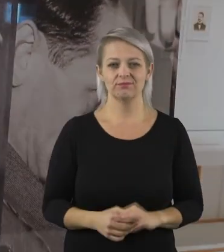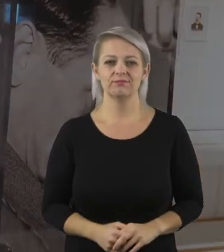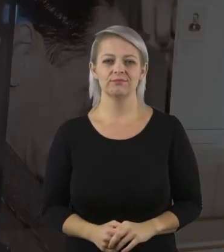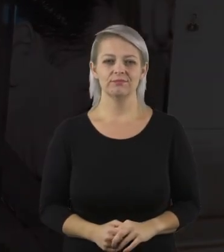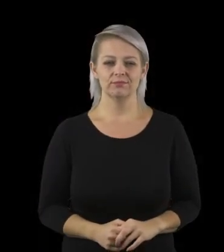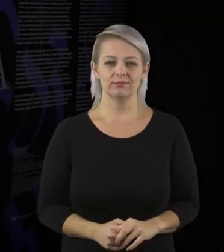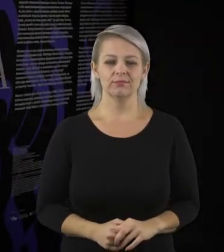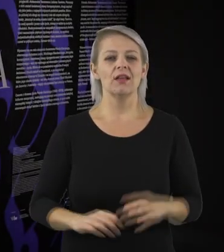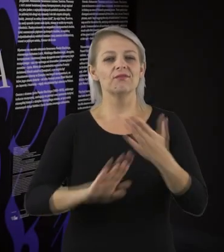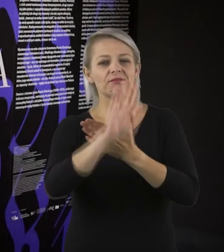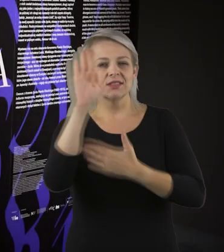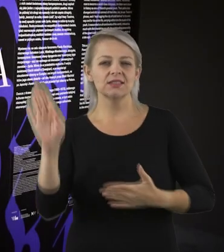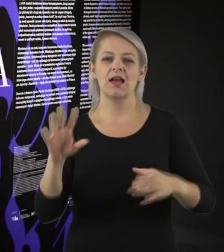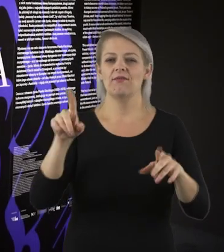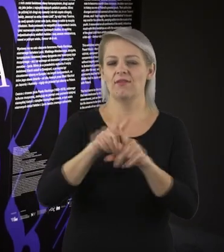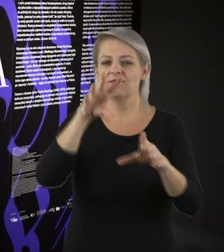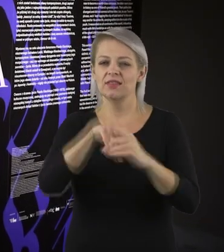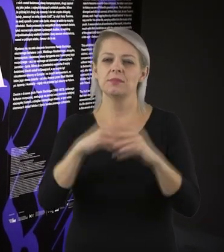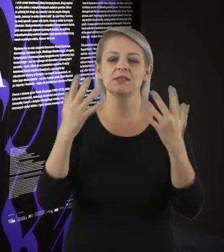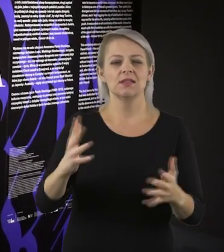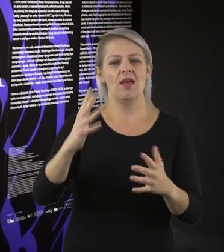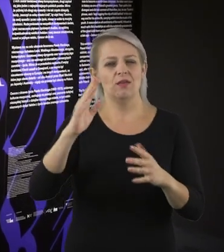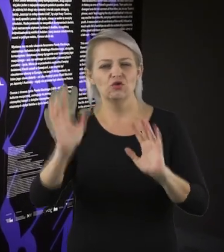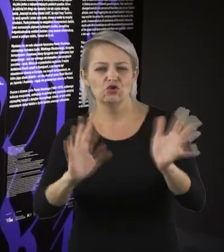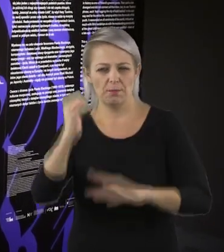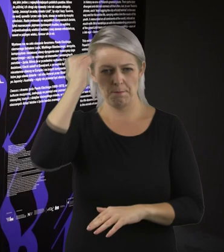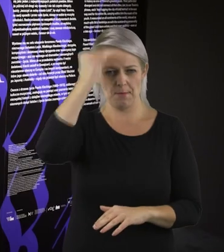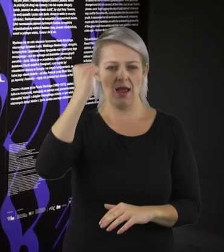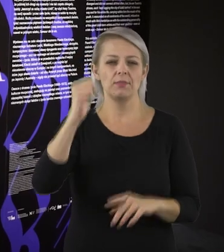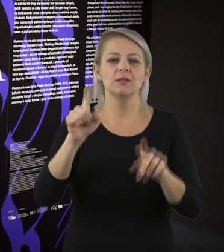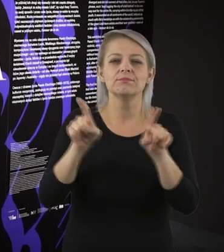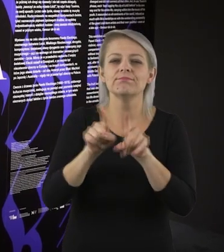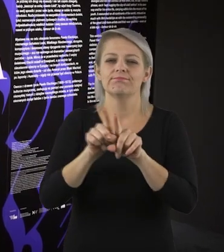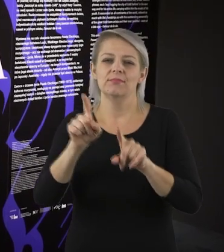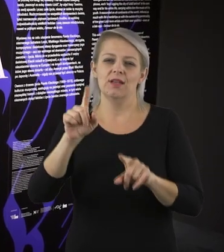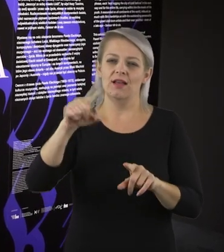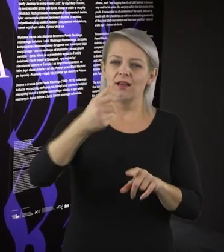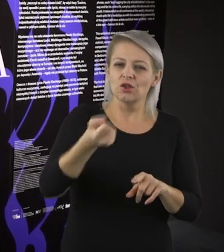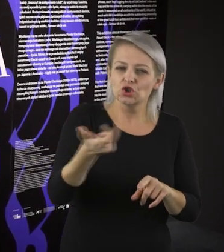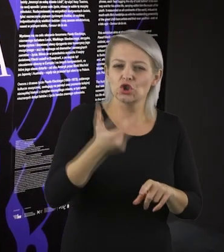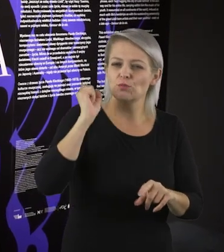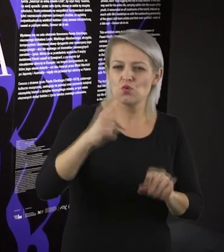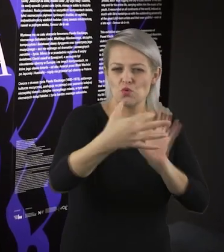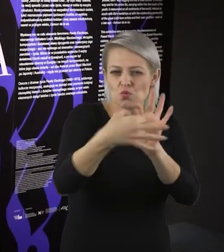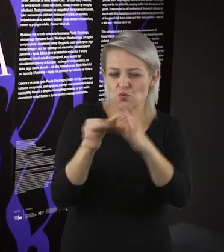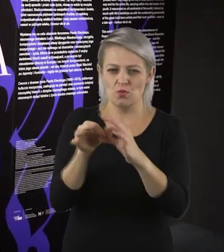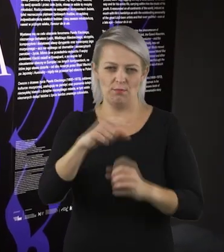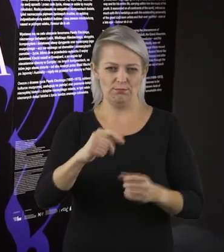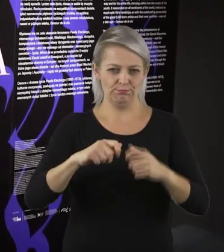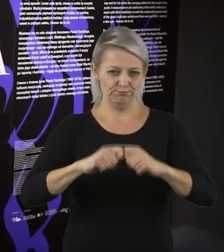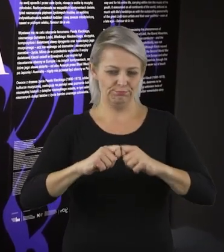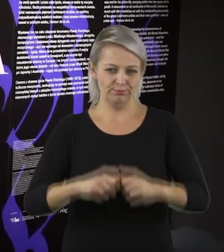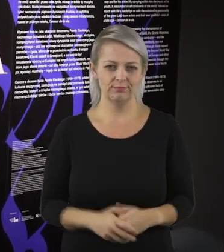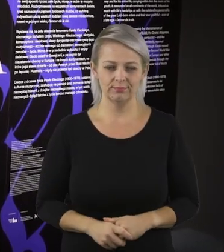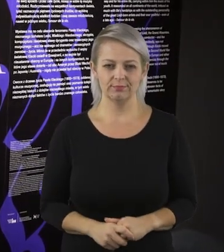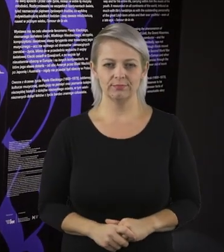związani. Wystawa, będąca próbą ocalenia pamięci i zarysowania niewidocznych nieraz nici między